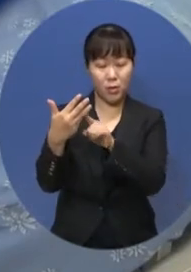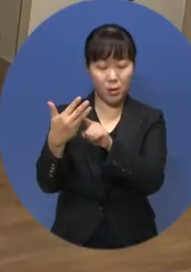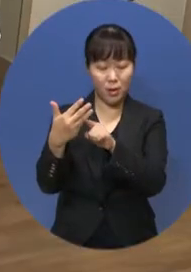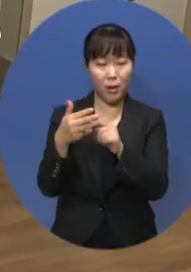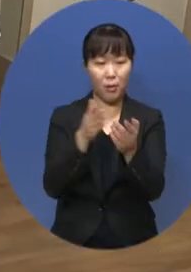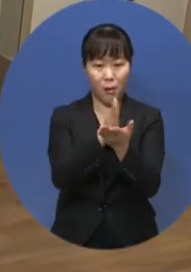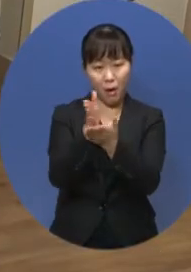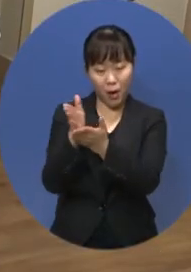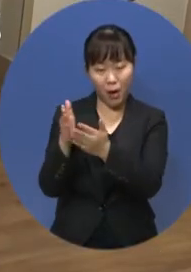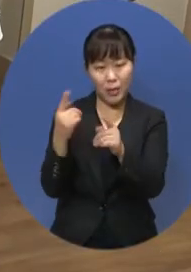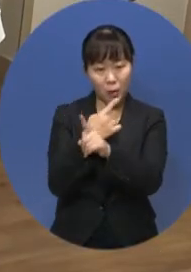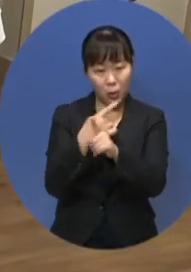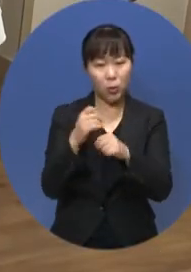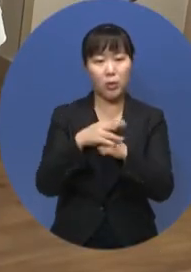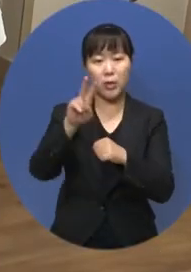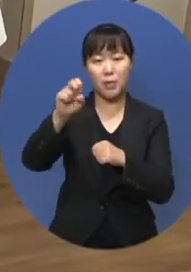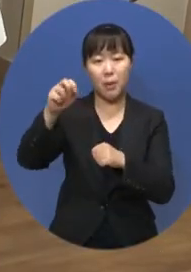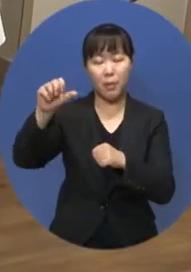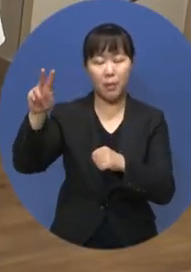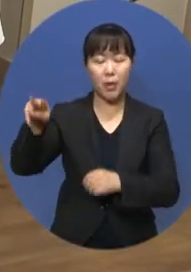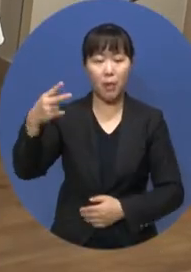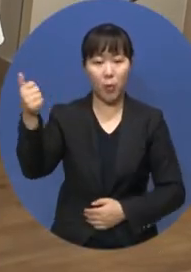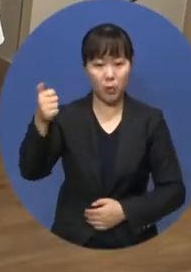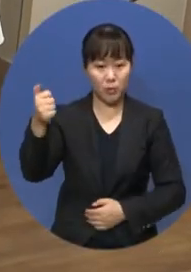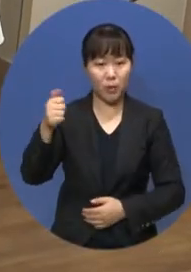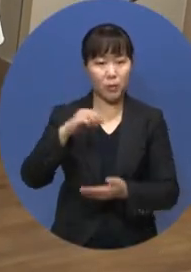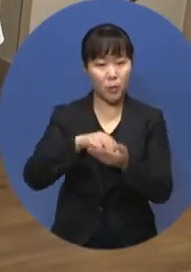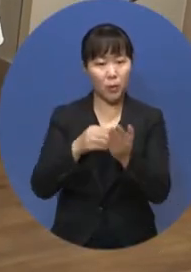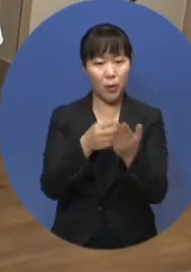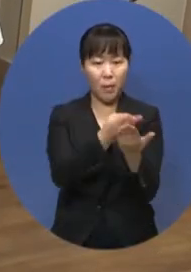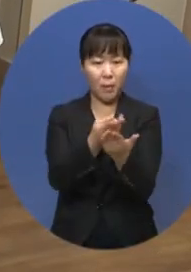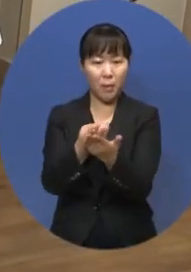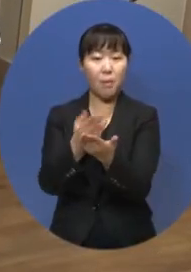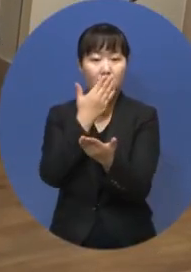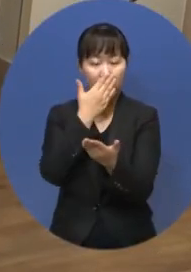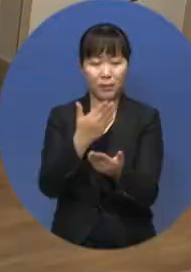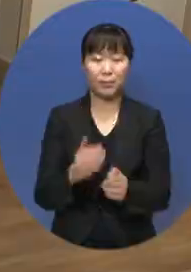치료실과 250개의 병상을 보유하고 있습니다.